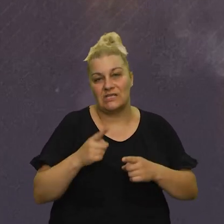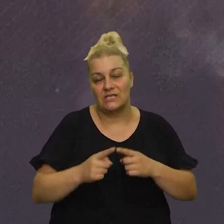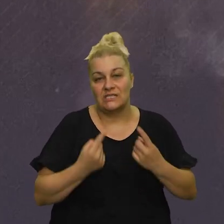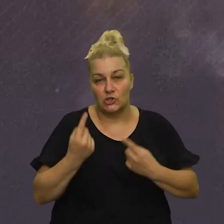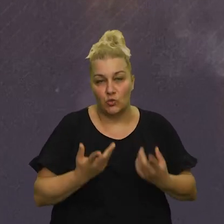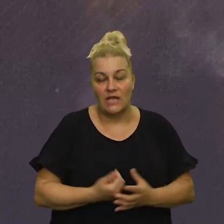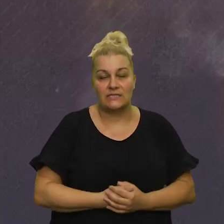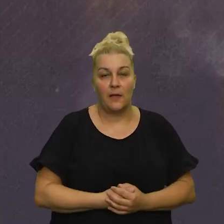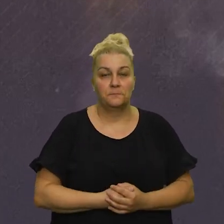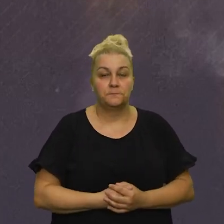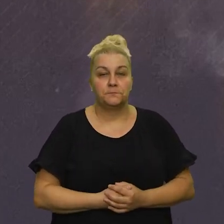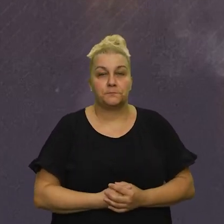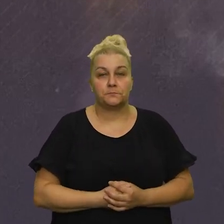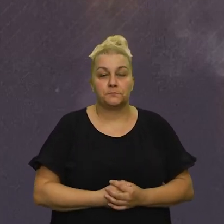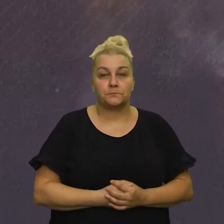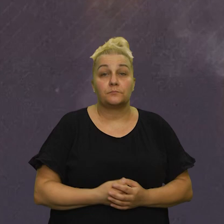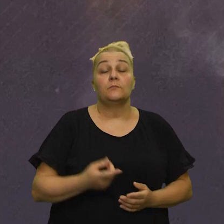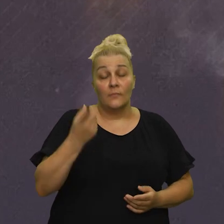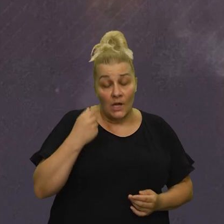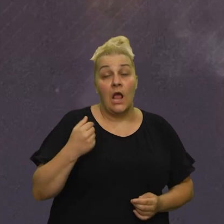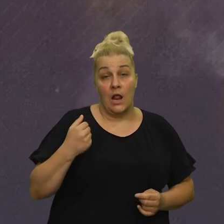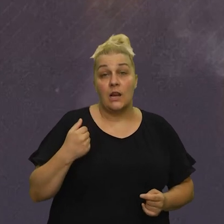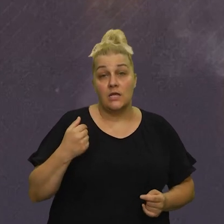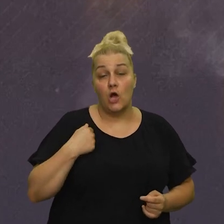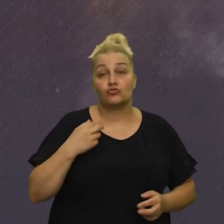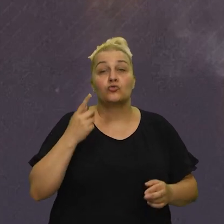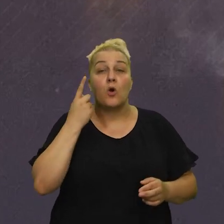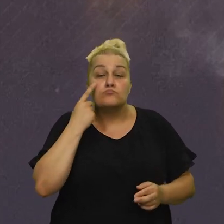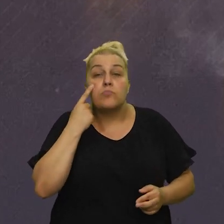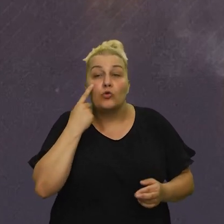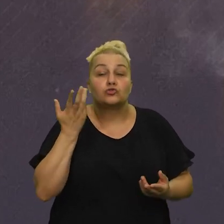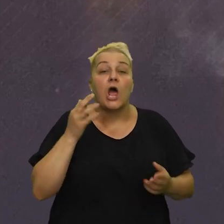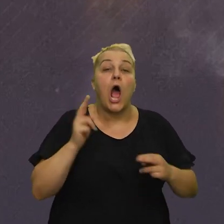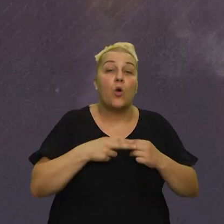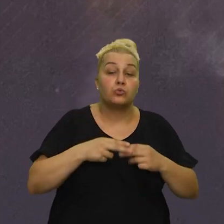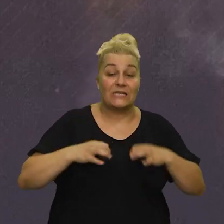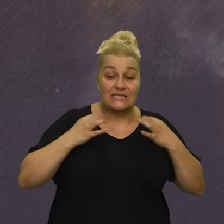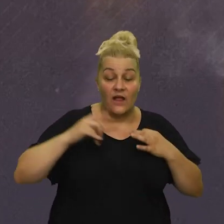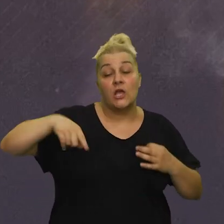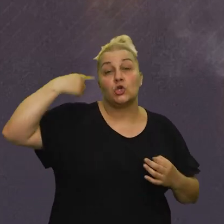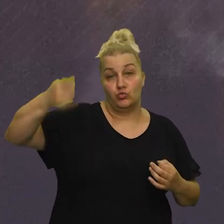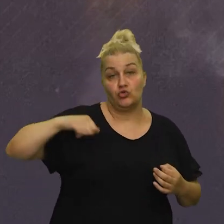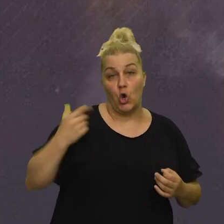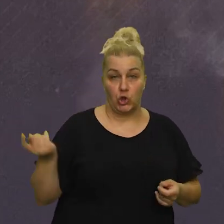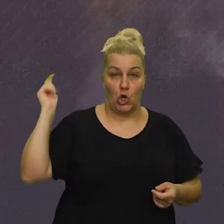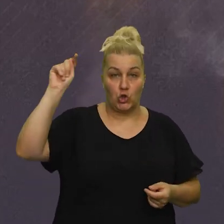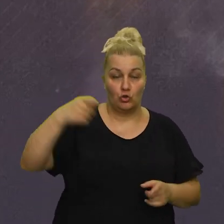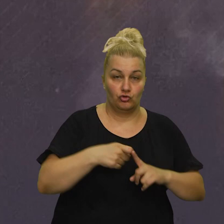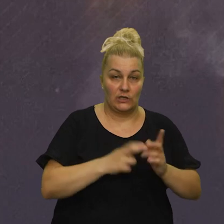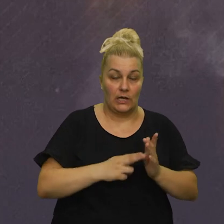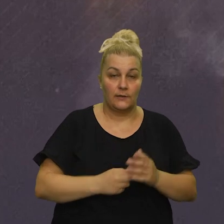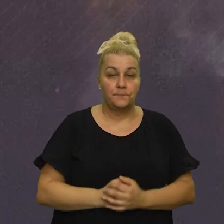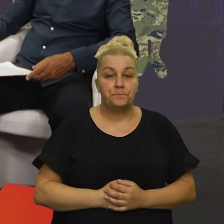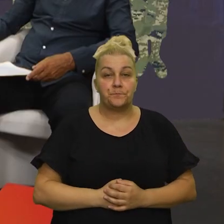epidemioloških tih mjera. Ali ću svakako nastojati, ako bude zdravlja, do godine biti tamo. Kako